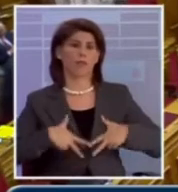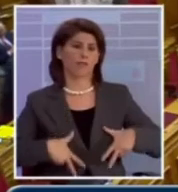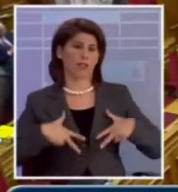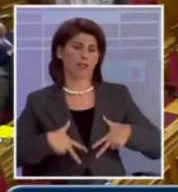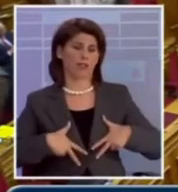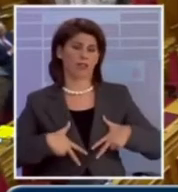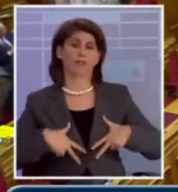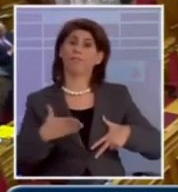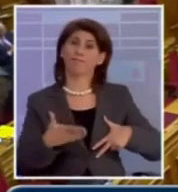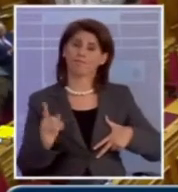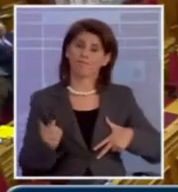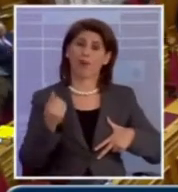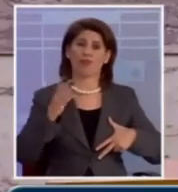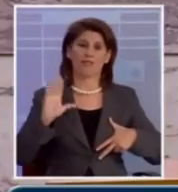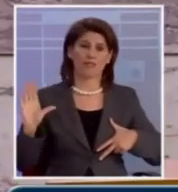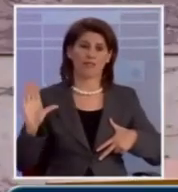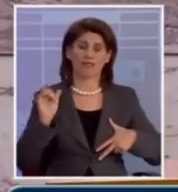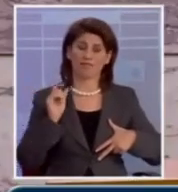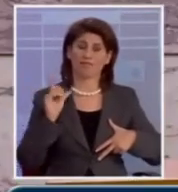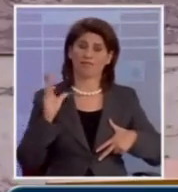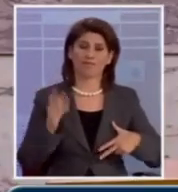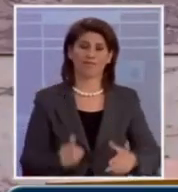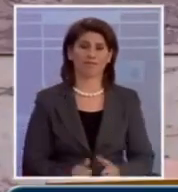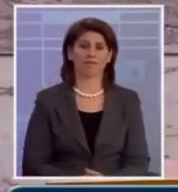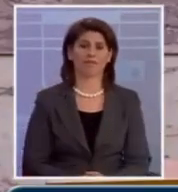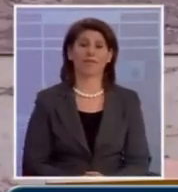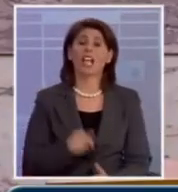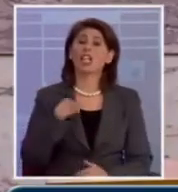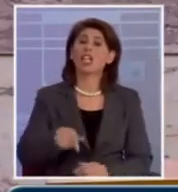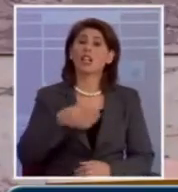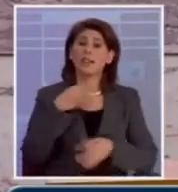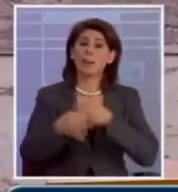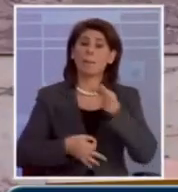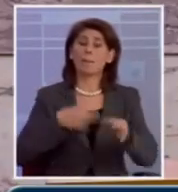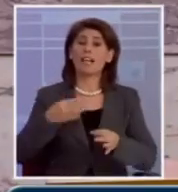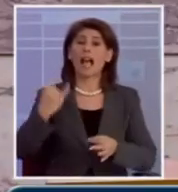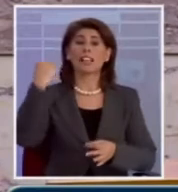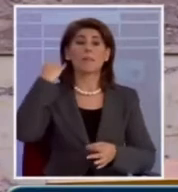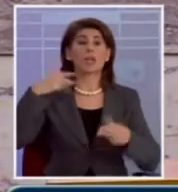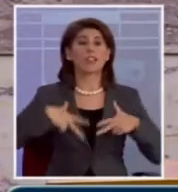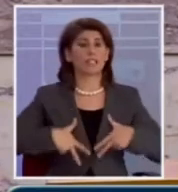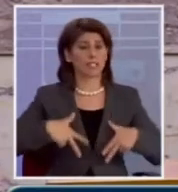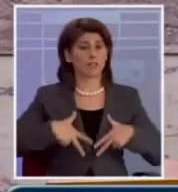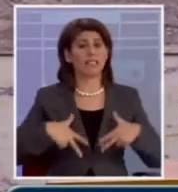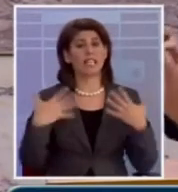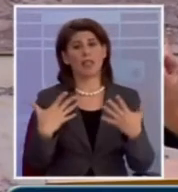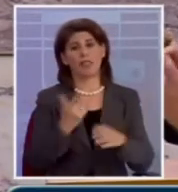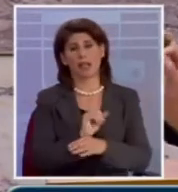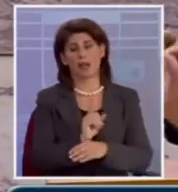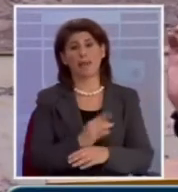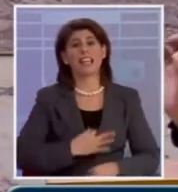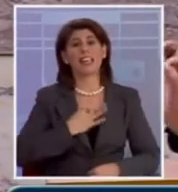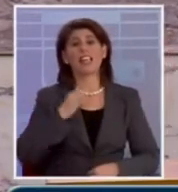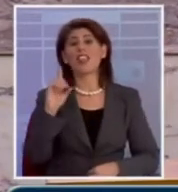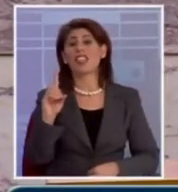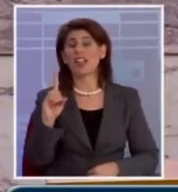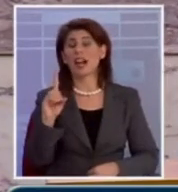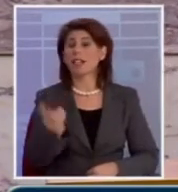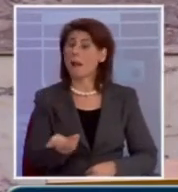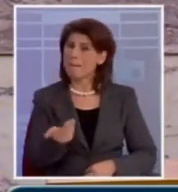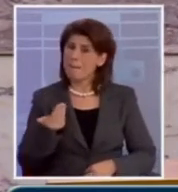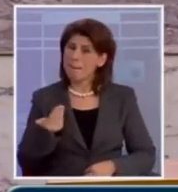που δημιουργείται. Δίνω το λόγο στον Αντιπρόεδρο της Κυβέρνησης για 10 λεπτά. Κύριε Δραγασάκη, πριν σας